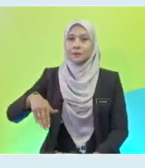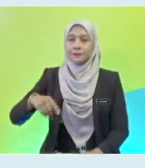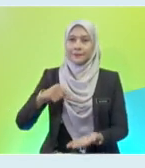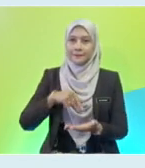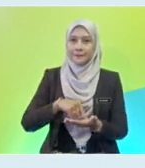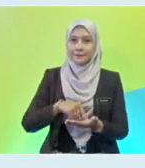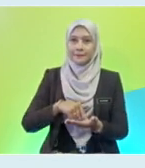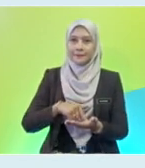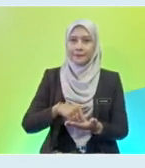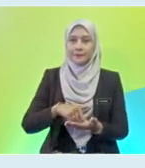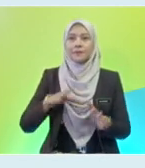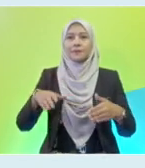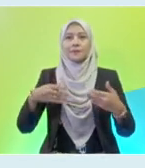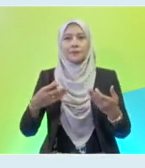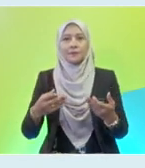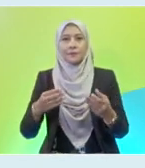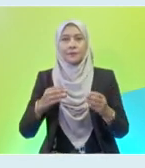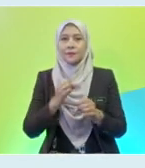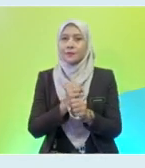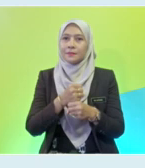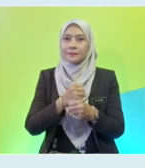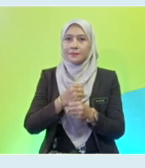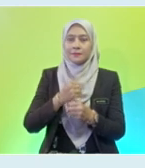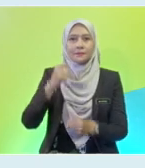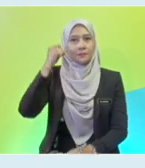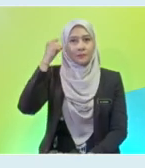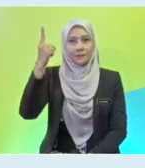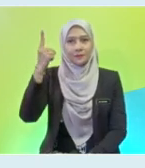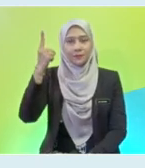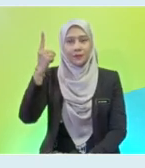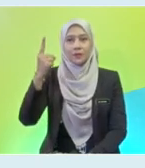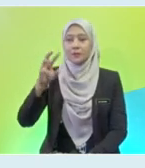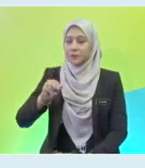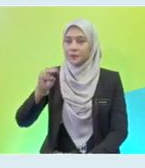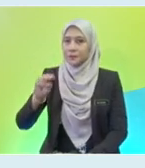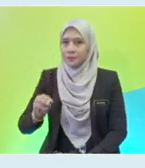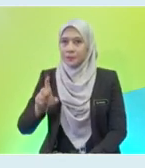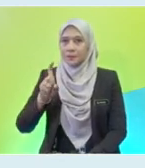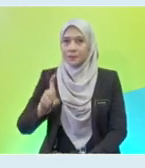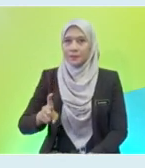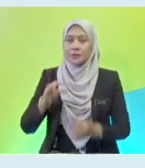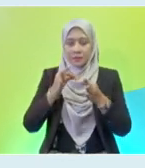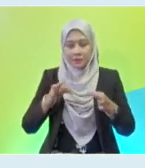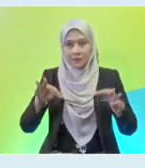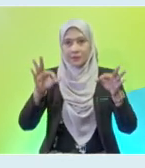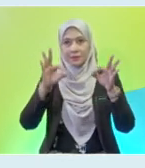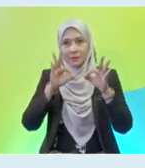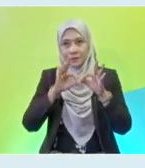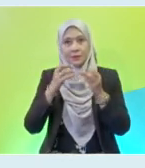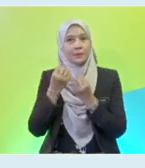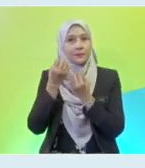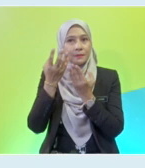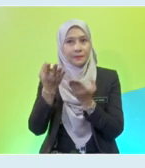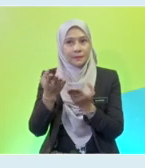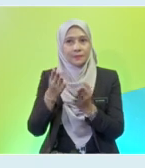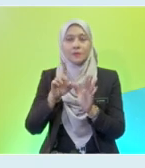murid-murid dikehendaki membuat penerangan kepada Aidil atau konsep itu memilih membincang menerangkan